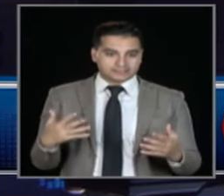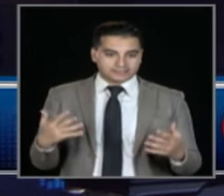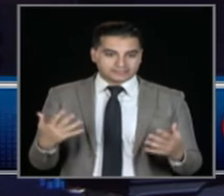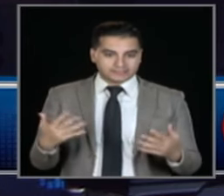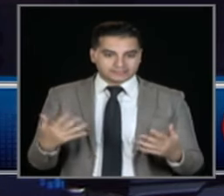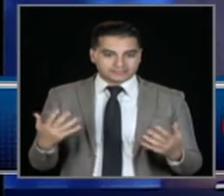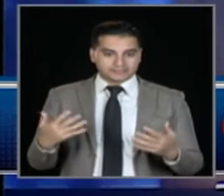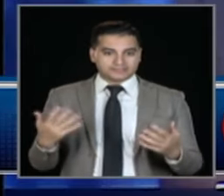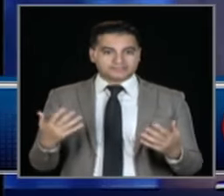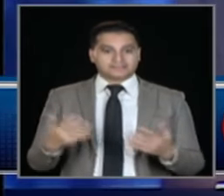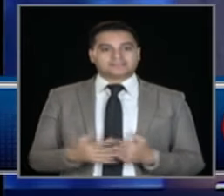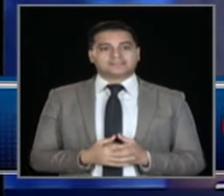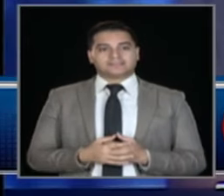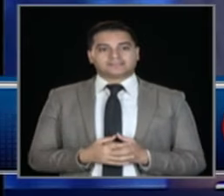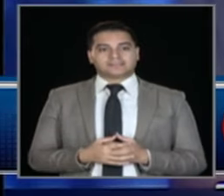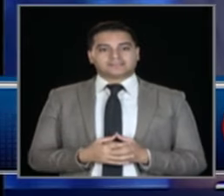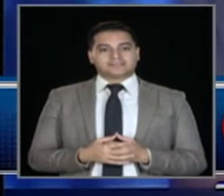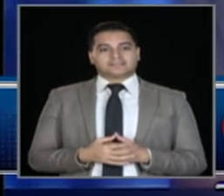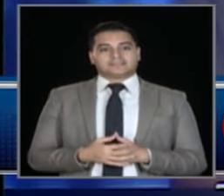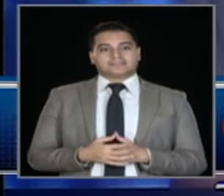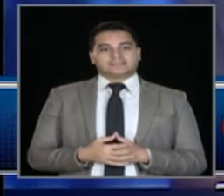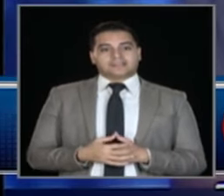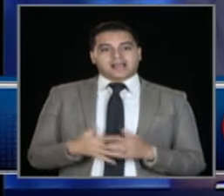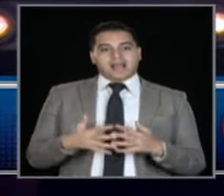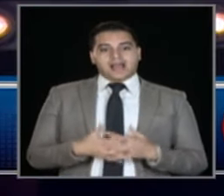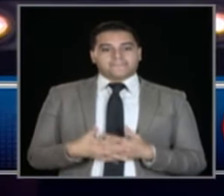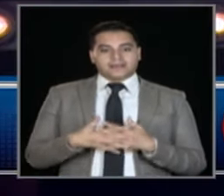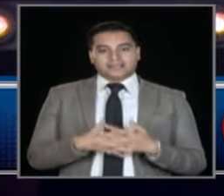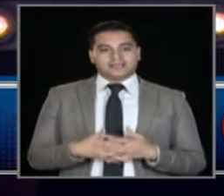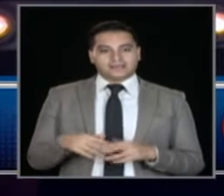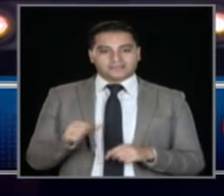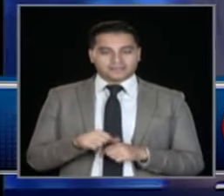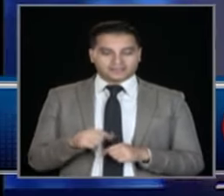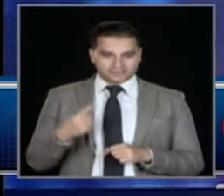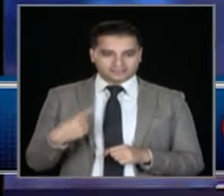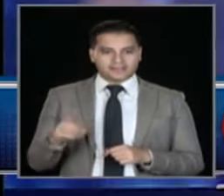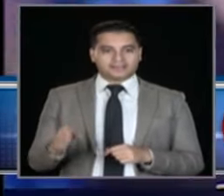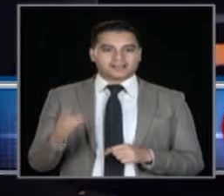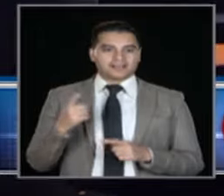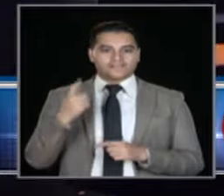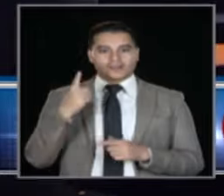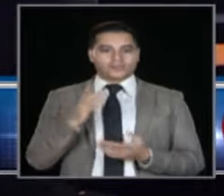البزر. أمريكا؟ أمريكا الهدف الأول.